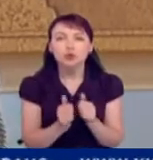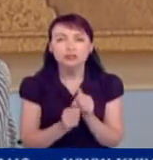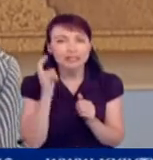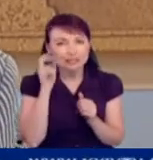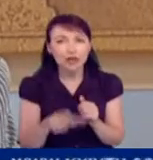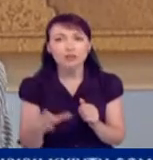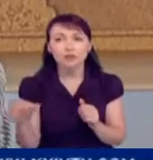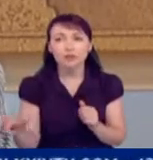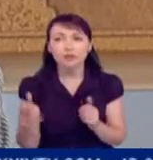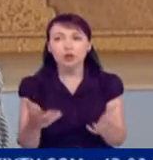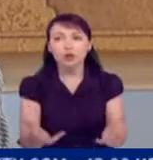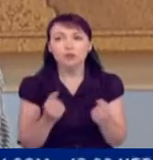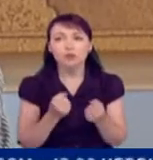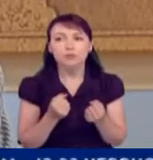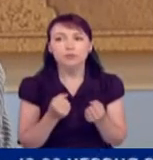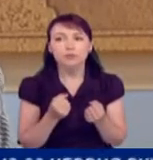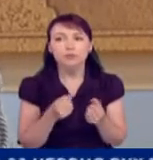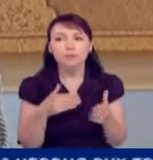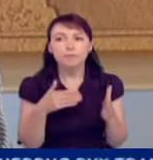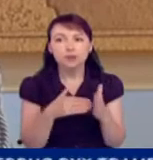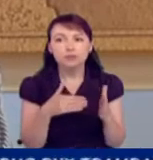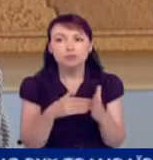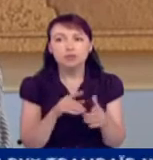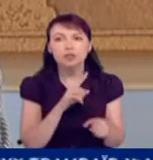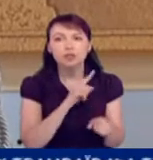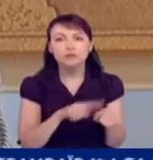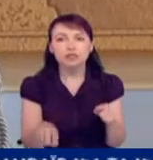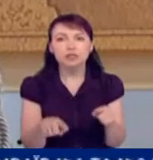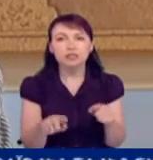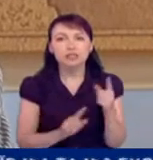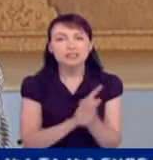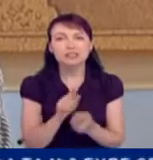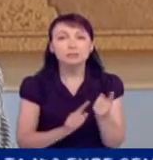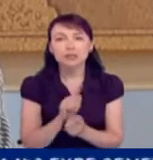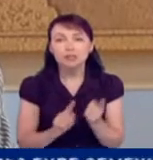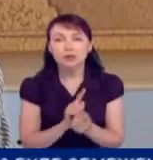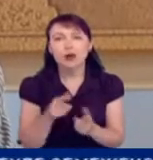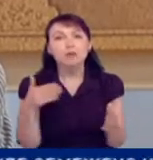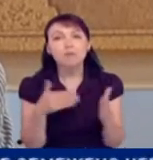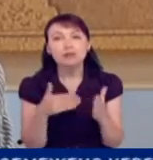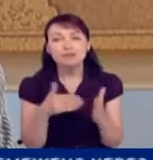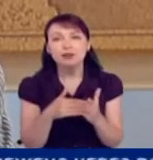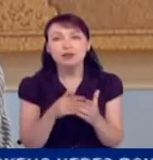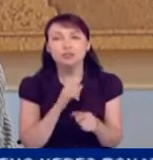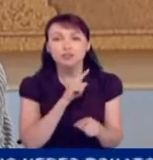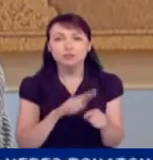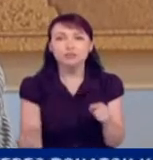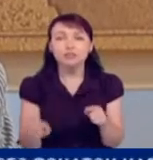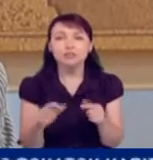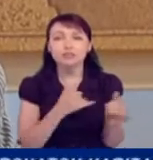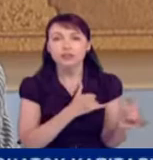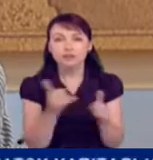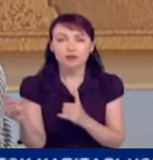киянин отримав максимально швидкі зміни, максимально швидкий